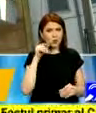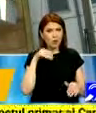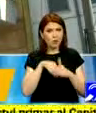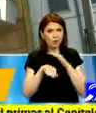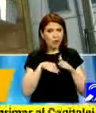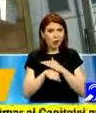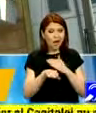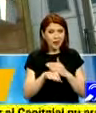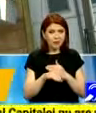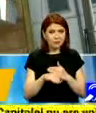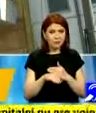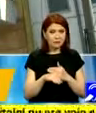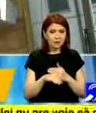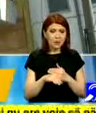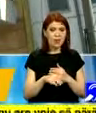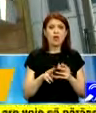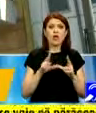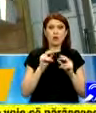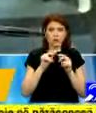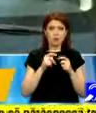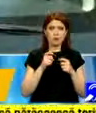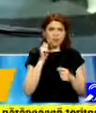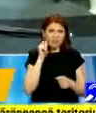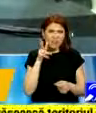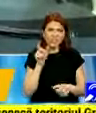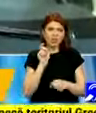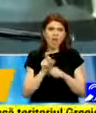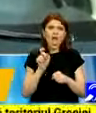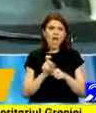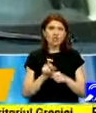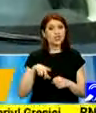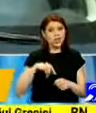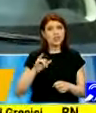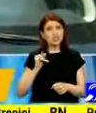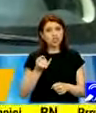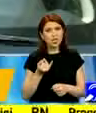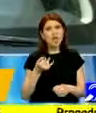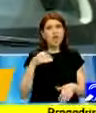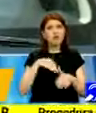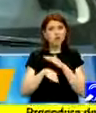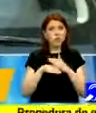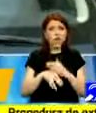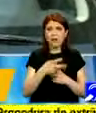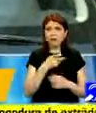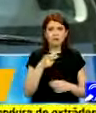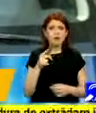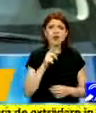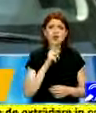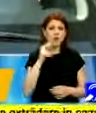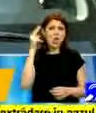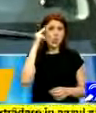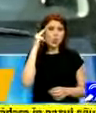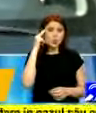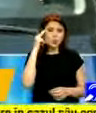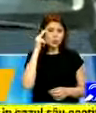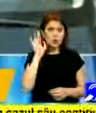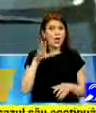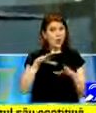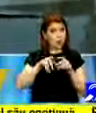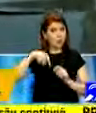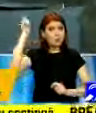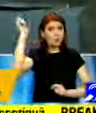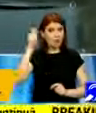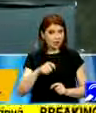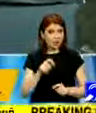lângă cei de care vorbim cu toții de fiecare dată, există și acei fugari anonimi, să le spunem, persoane care au fost condamnate în